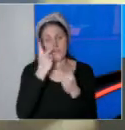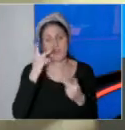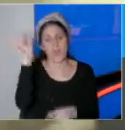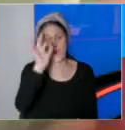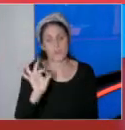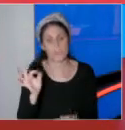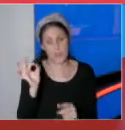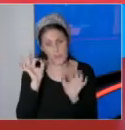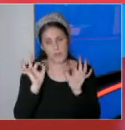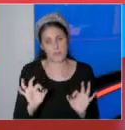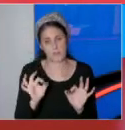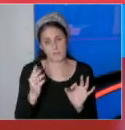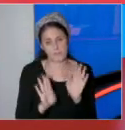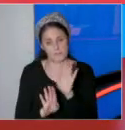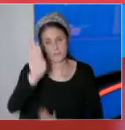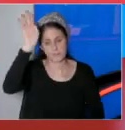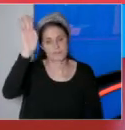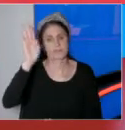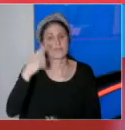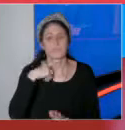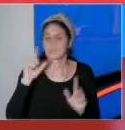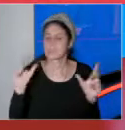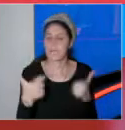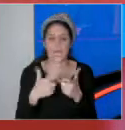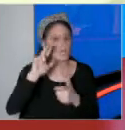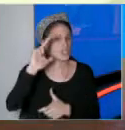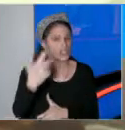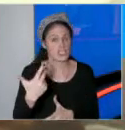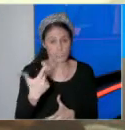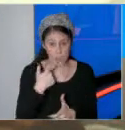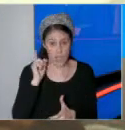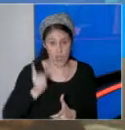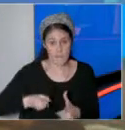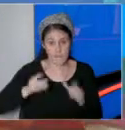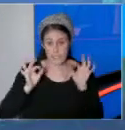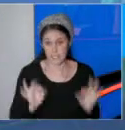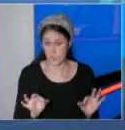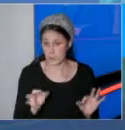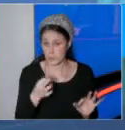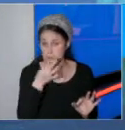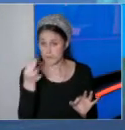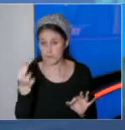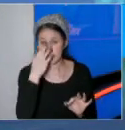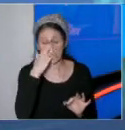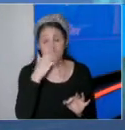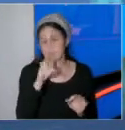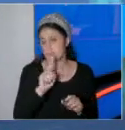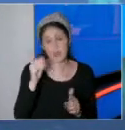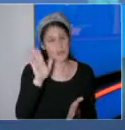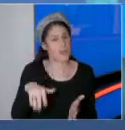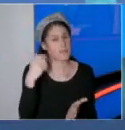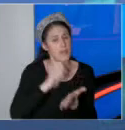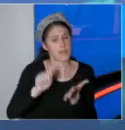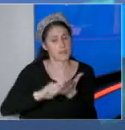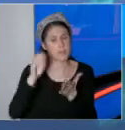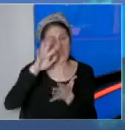המאומתים יעלה, ונצטרך ללכת לסגר שלישי. זה מחויב המציאות, פרופסור שם? זה לא מחויב המציאות, אני גם כתבתי על זה מאמר בסוף השבוע.